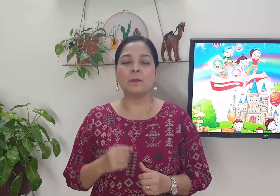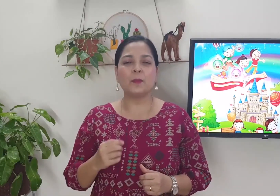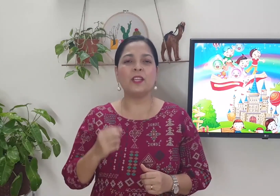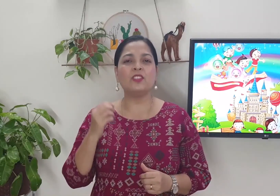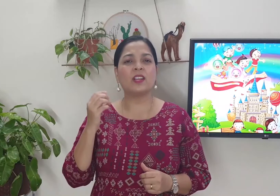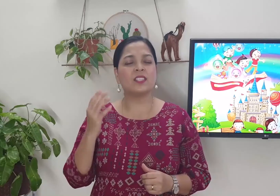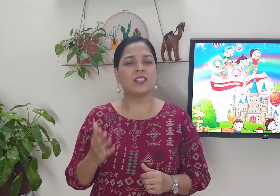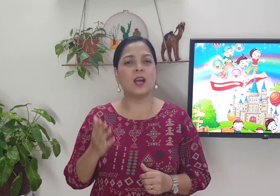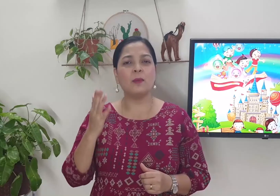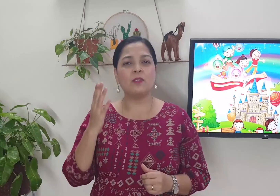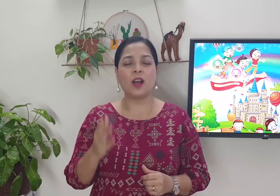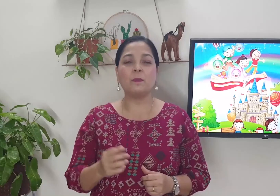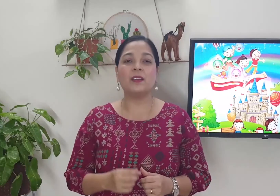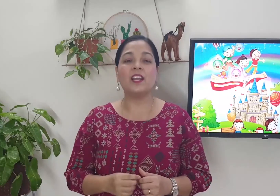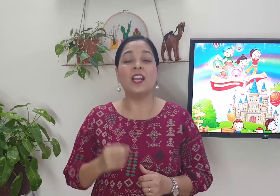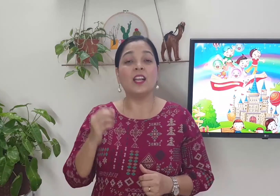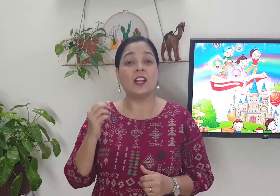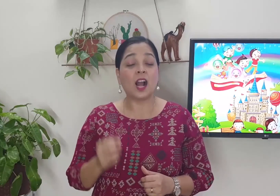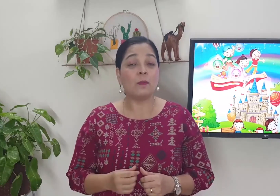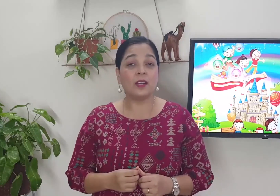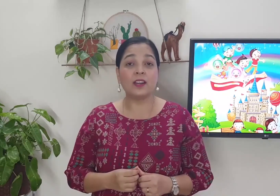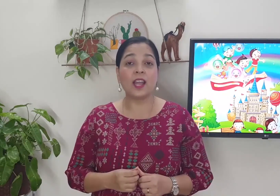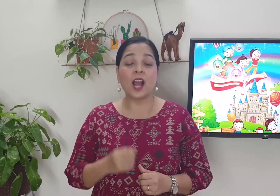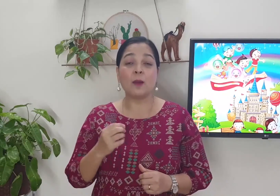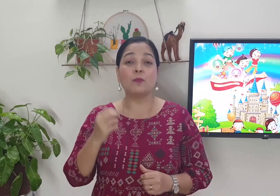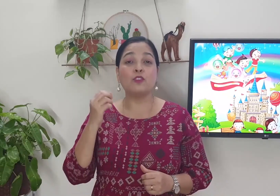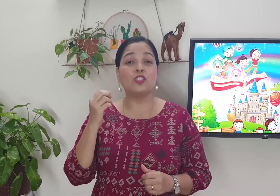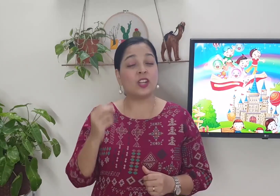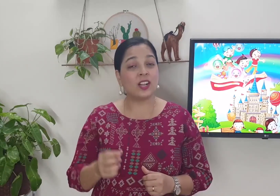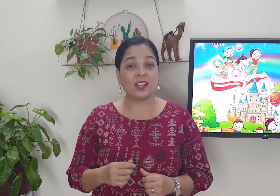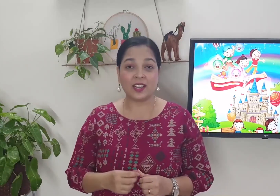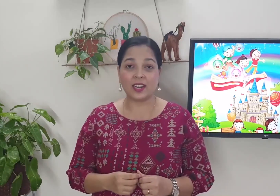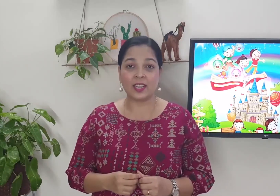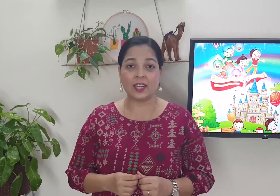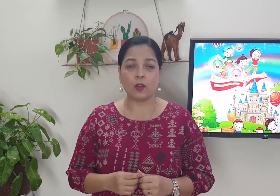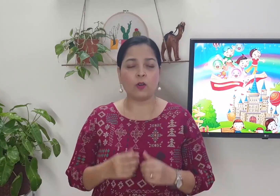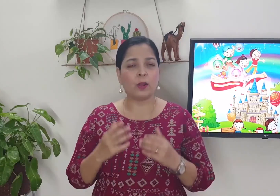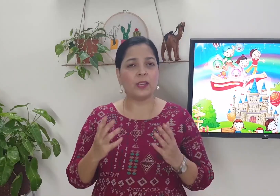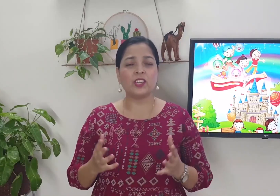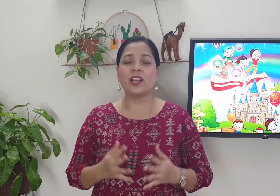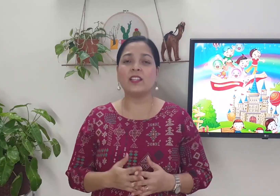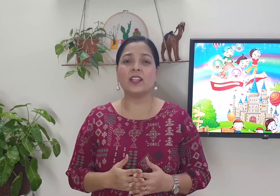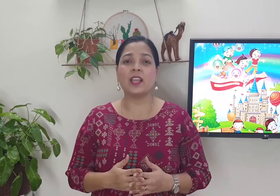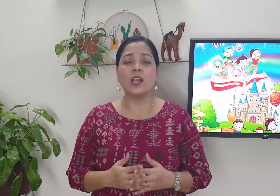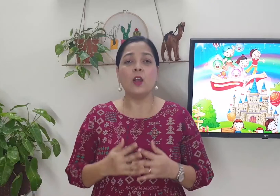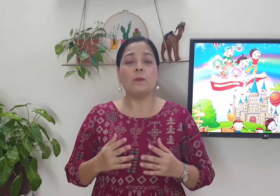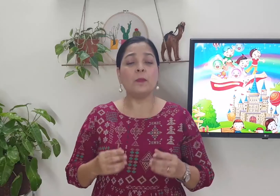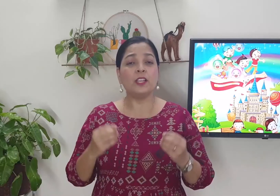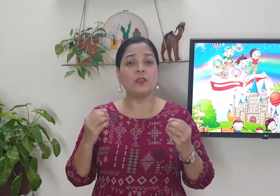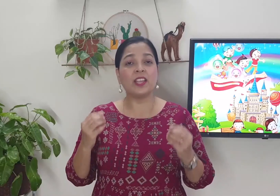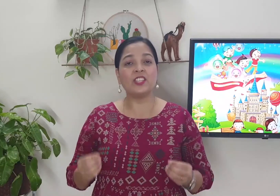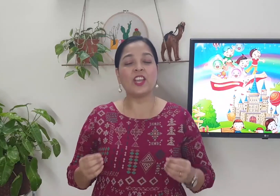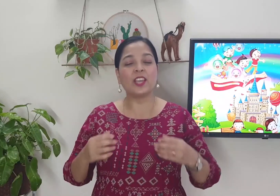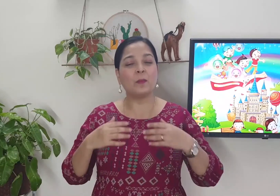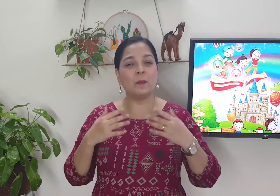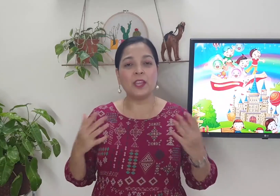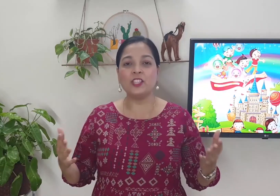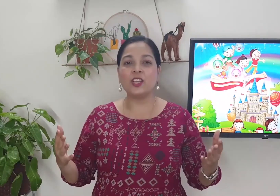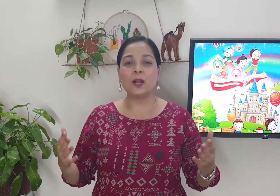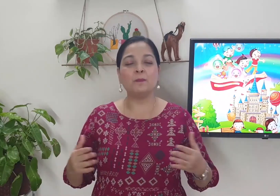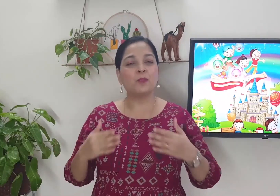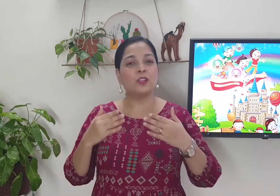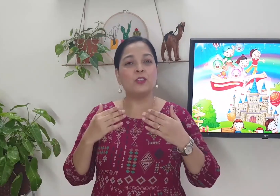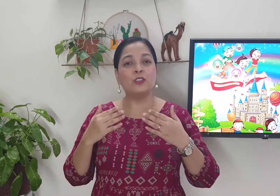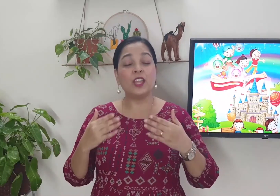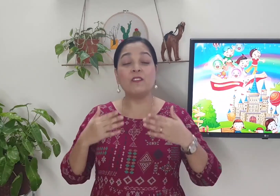करत, परमेश्वराची सामर्थ्य तुमच्यामध्ये काम करीत आहे तुम्हाला दिव्य श्वास देण्यासाठी. आणि परमेश्वराची सर्वासाठी इच्छा आहे की आपण सदैव